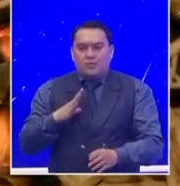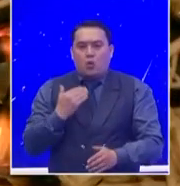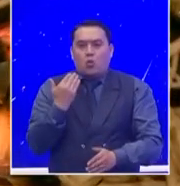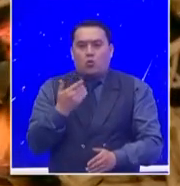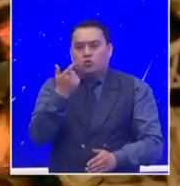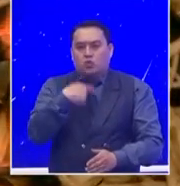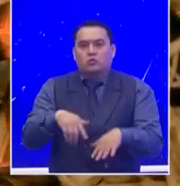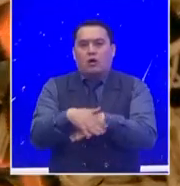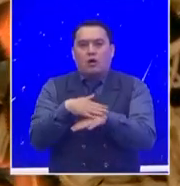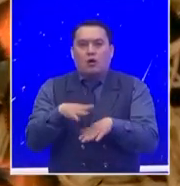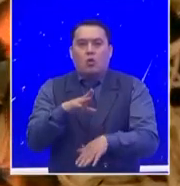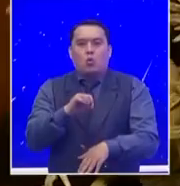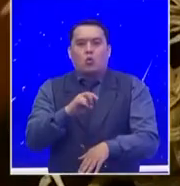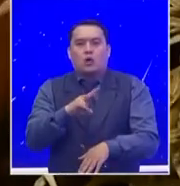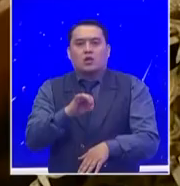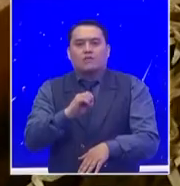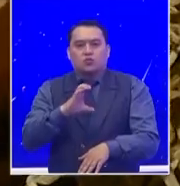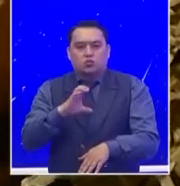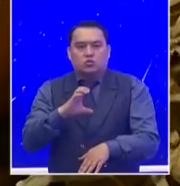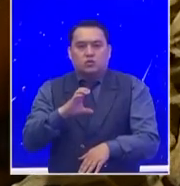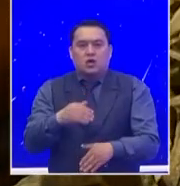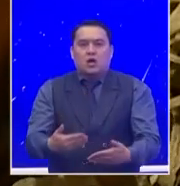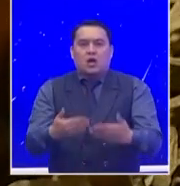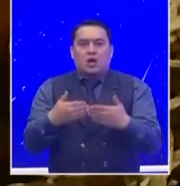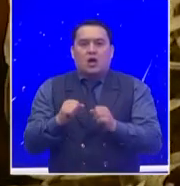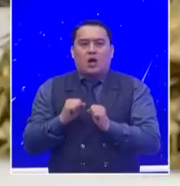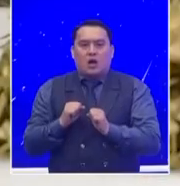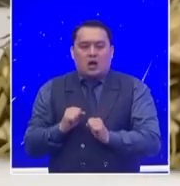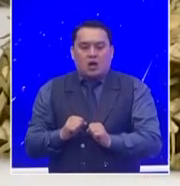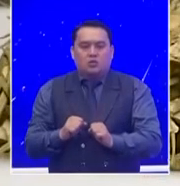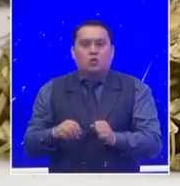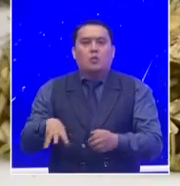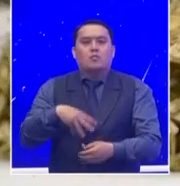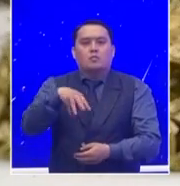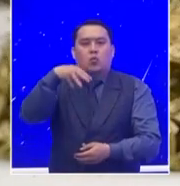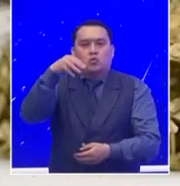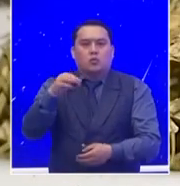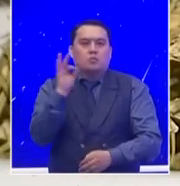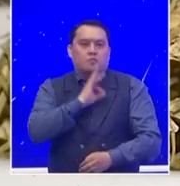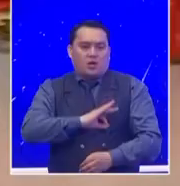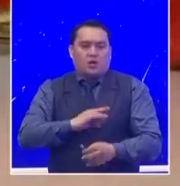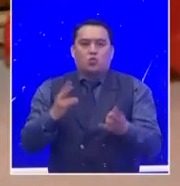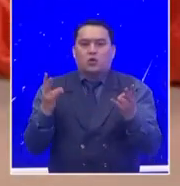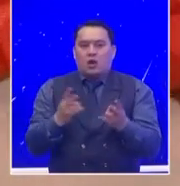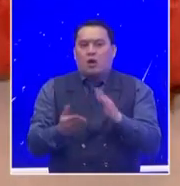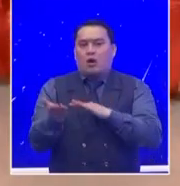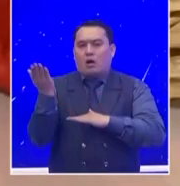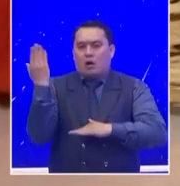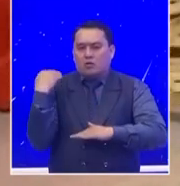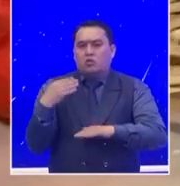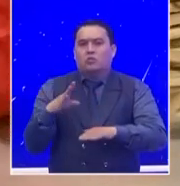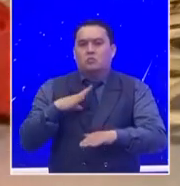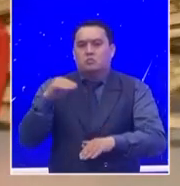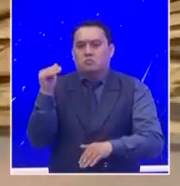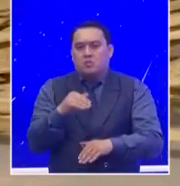Ол өз халқын коронавирустан сақтану үшін гармалы яке адыраспан түтінін пайдалануға шақырды. Расында ата-бабаларымыз мыңдаған